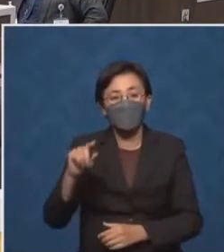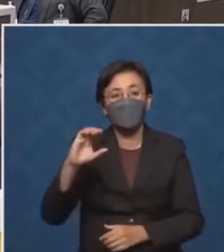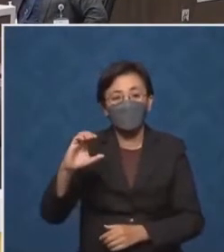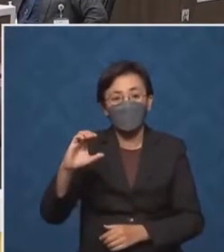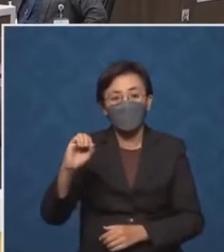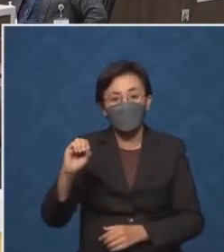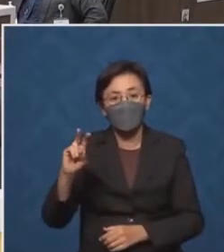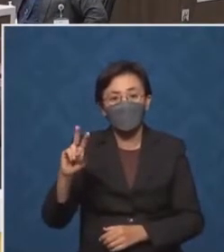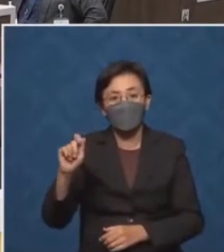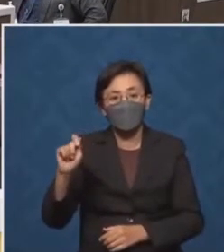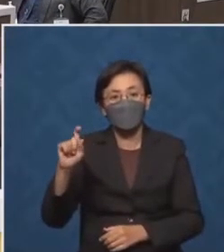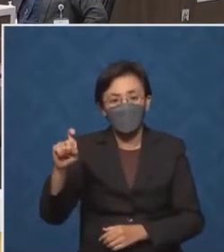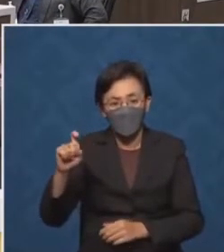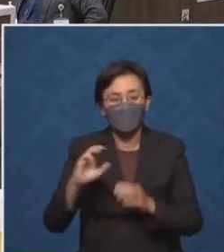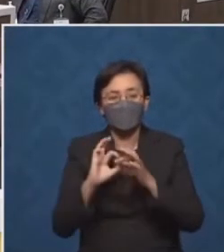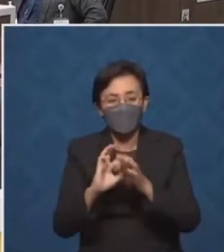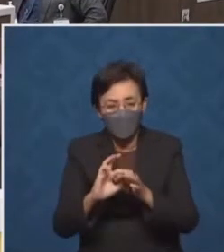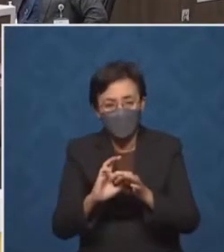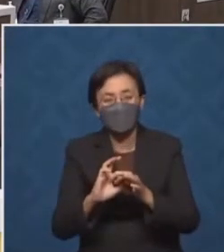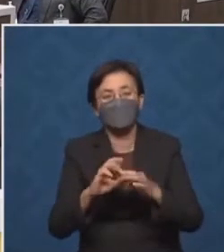คนไทยมากการฐบาลไยเสียอีก